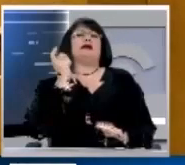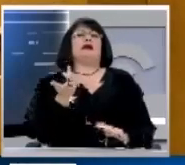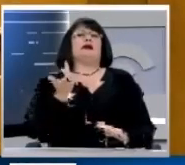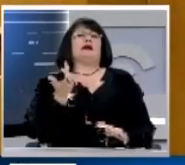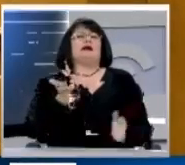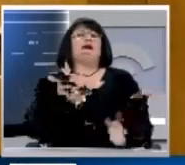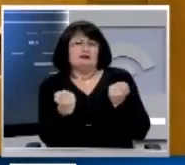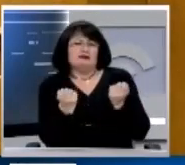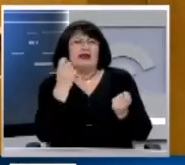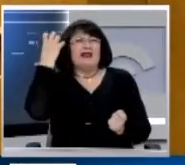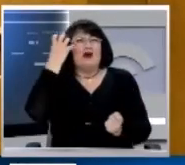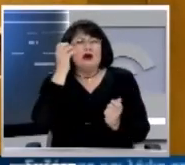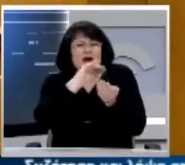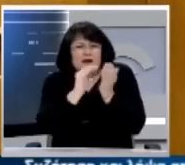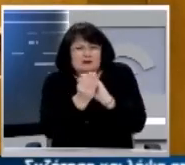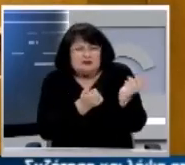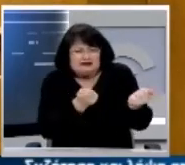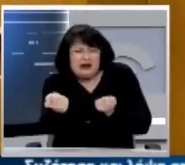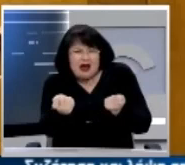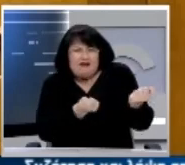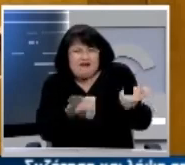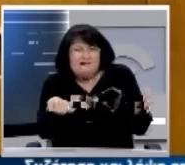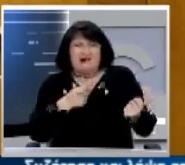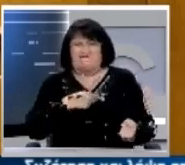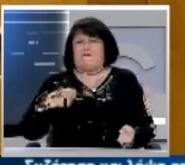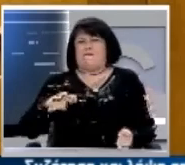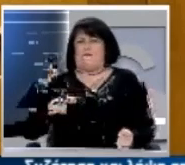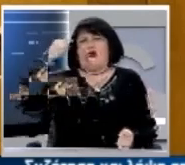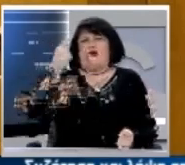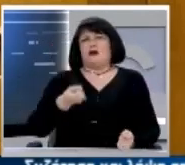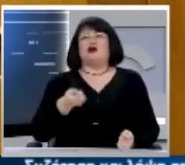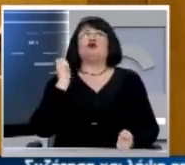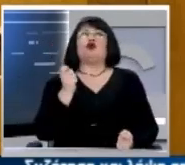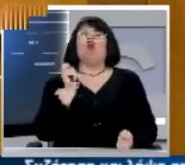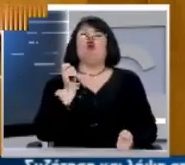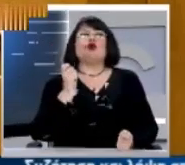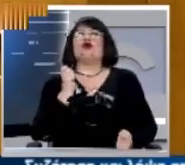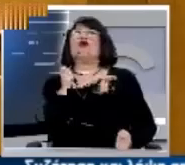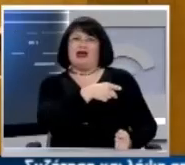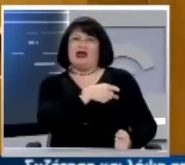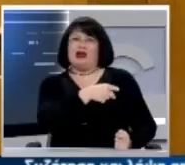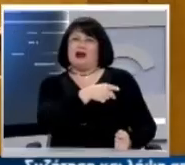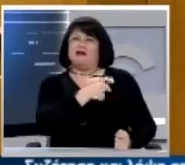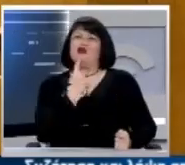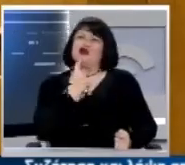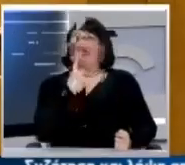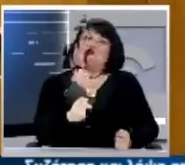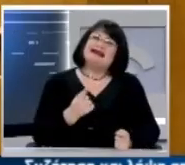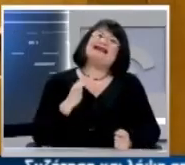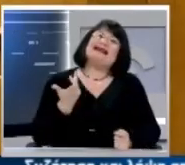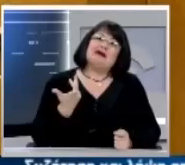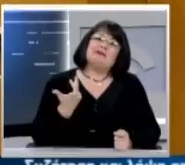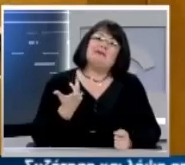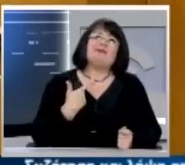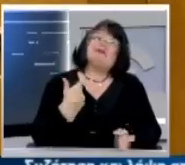τεράστιου πολιτικού και οικονομικού σκανδάλου. Ενός σκανδάλου παγκόσμιας εμβέλειας μέσω της κατασκευής ενός